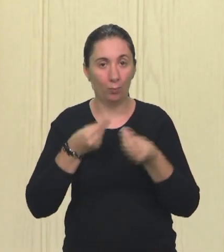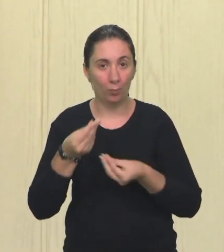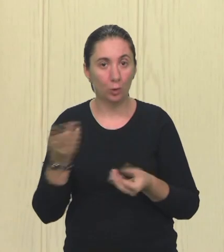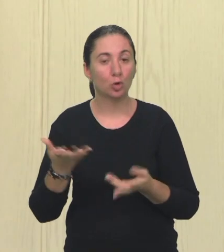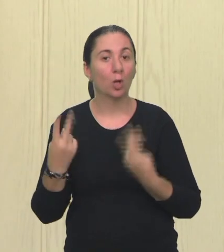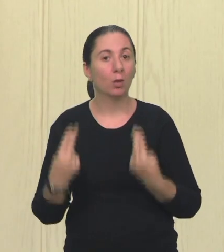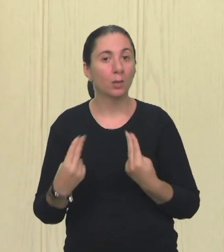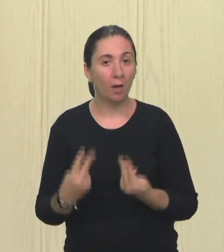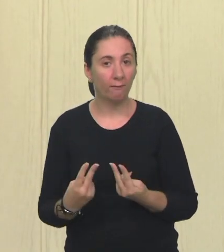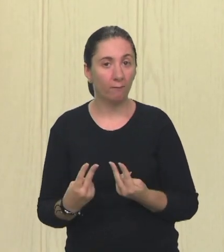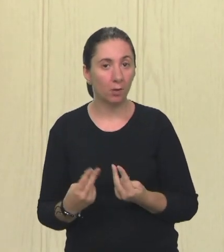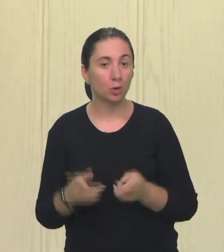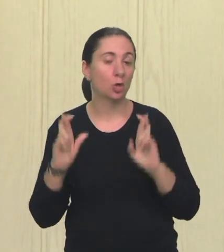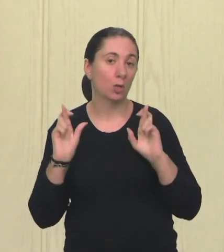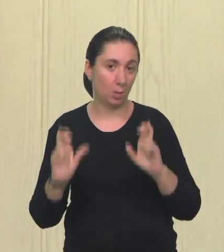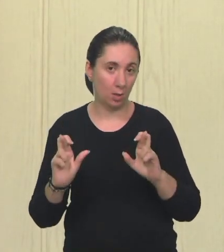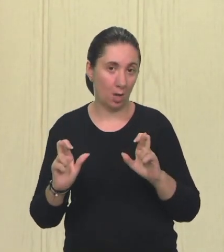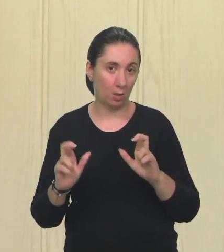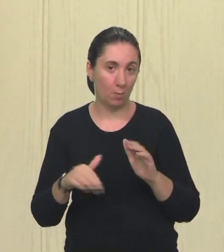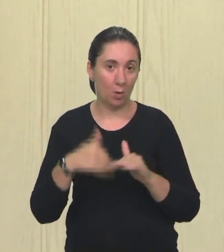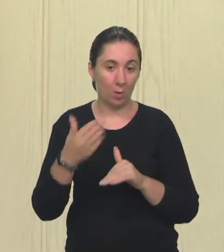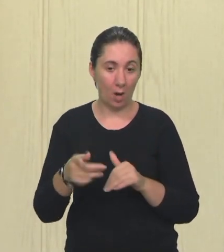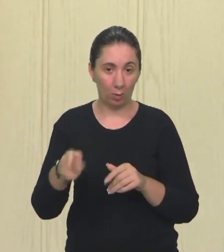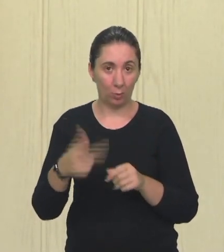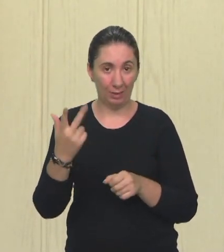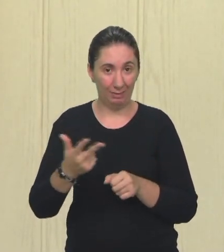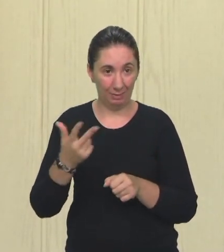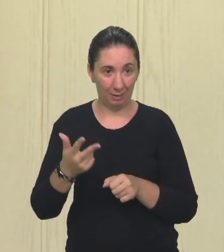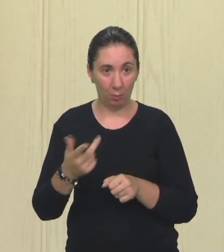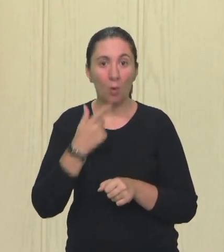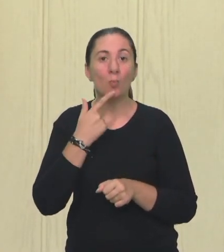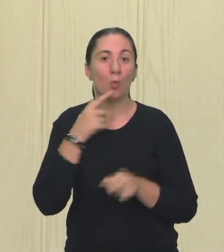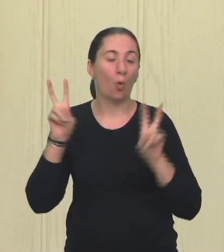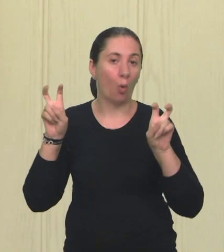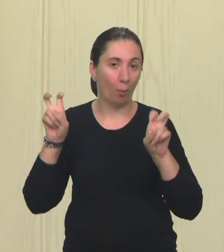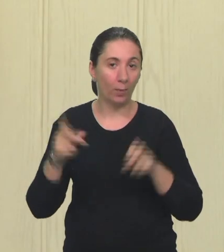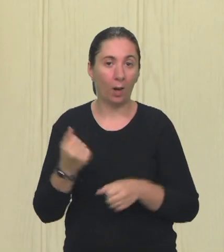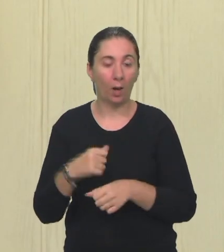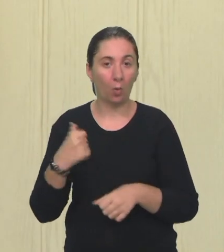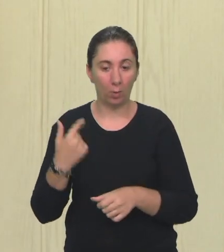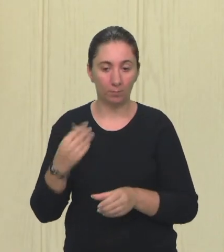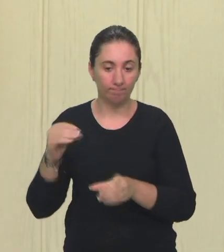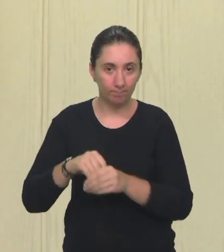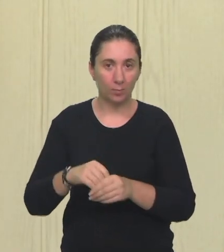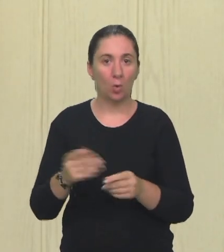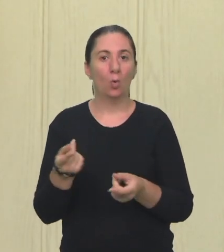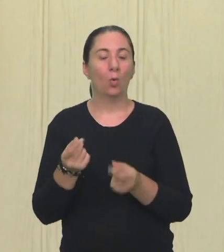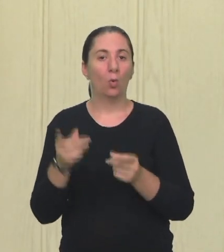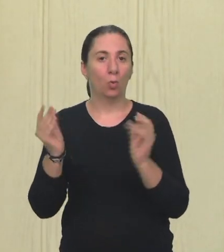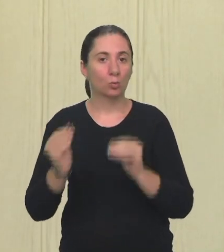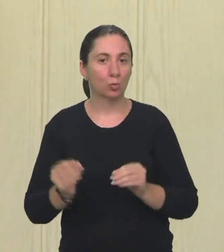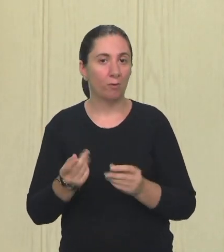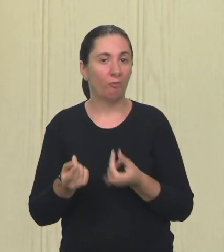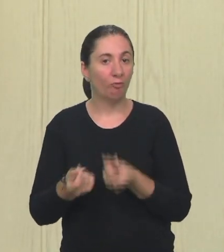što je najvažnije, nadamo se da nakon perioda te 3 probne pod navodnicima godine ulazimo u sustavno financiranje